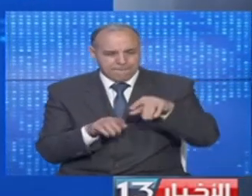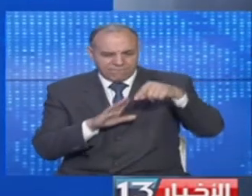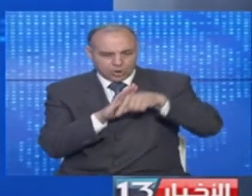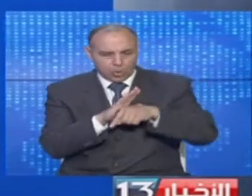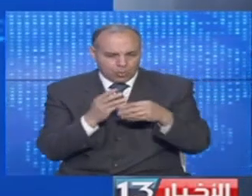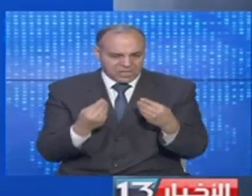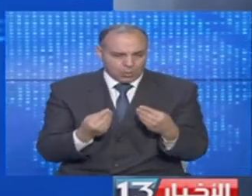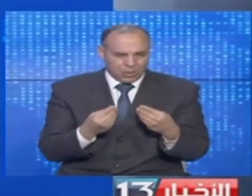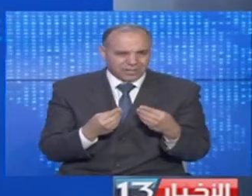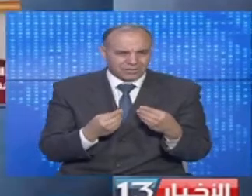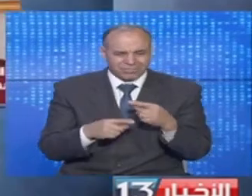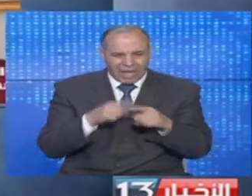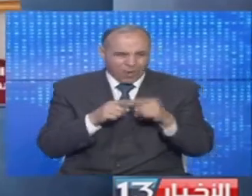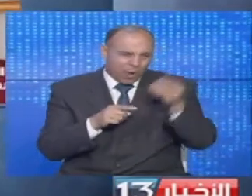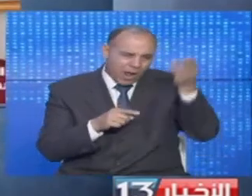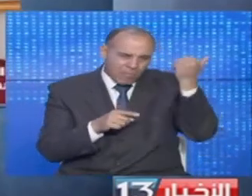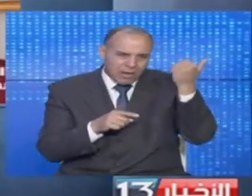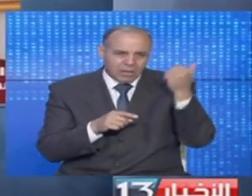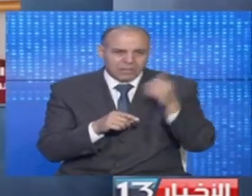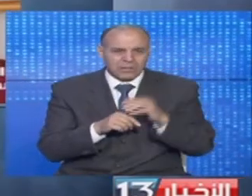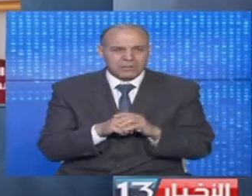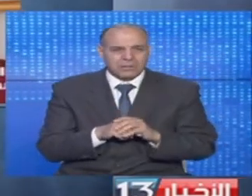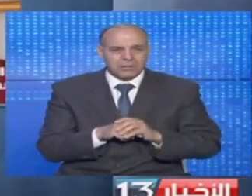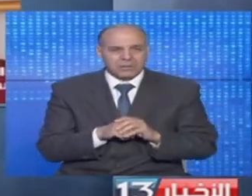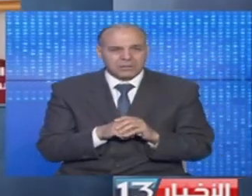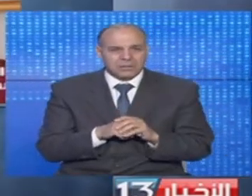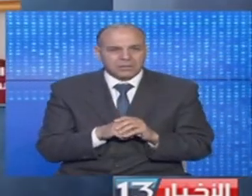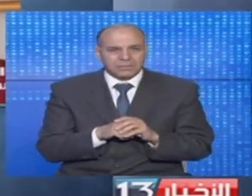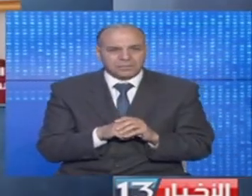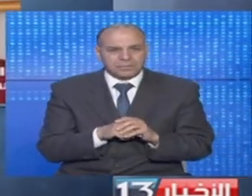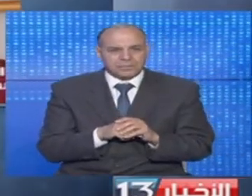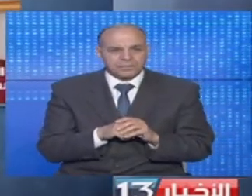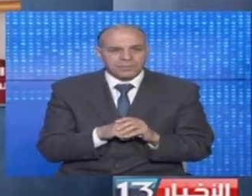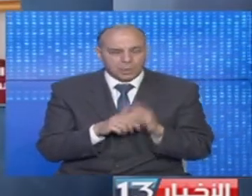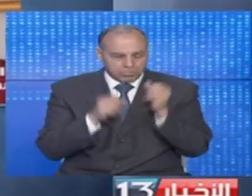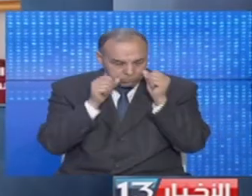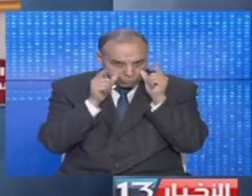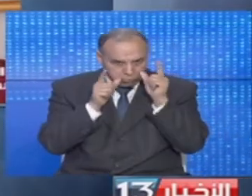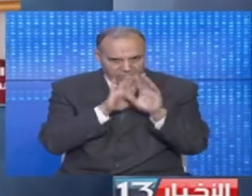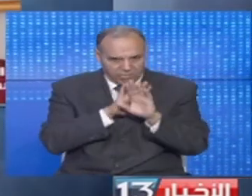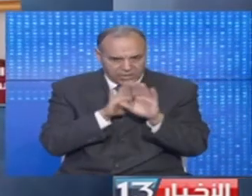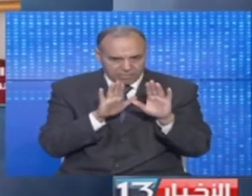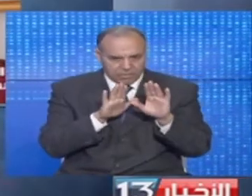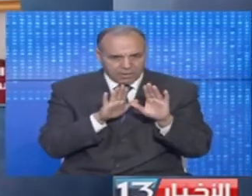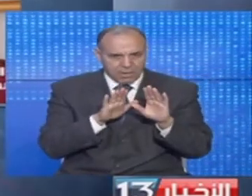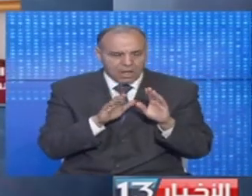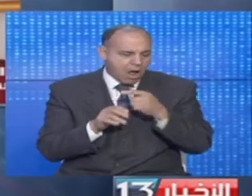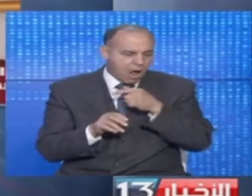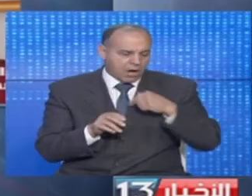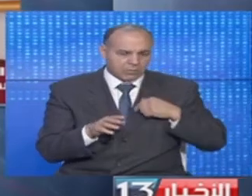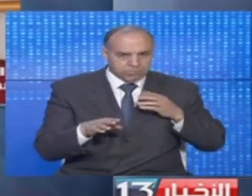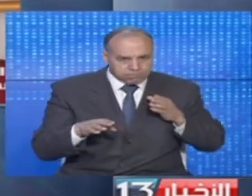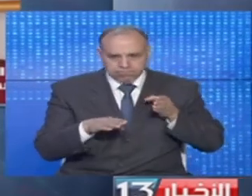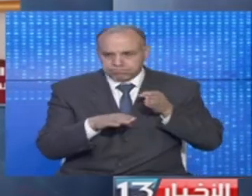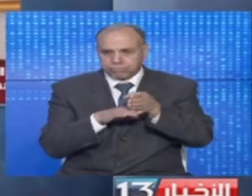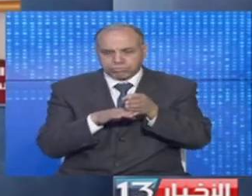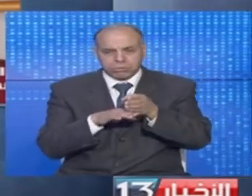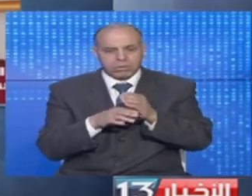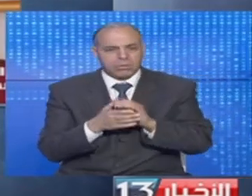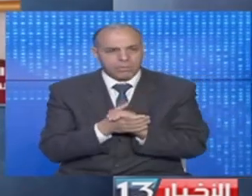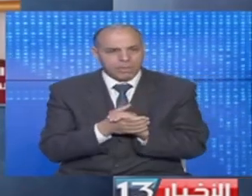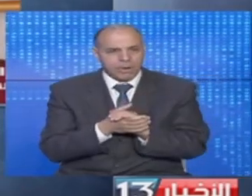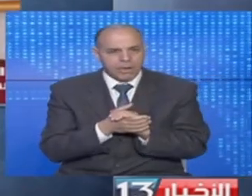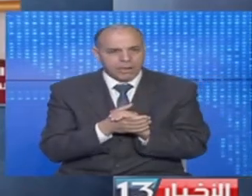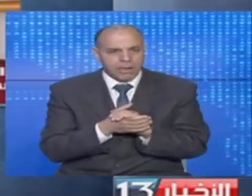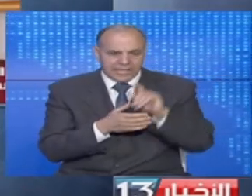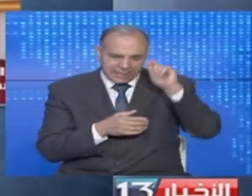سخونة، معناها يتميز بالسوء الحذر بعد ما كانت وحدات الحرس الوطني تقريبا